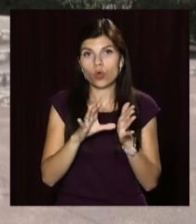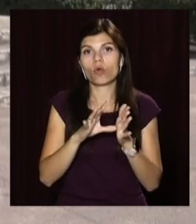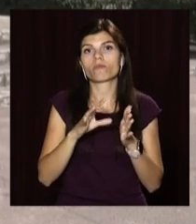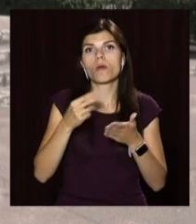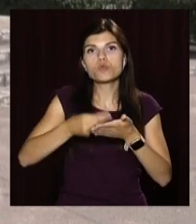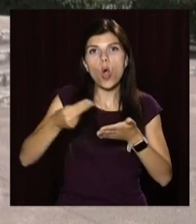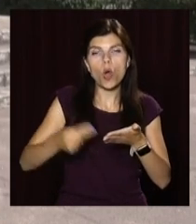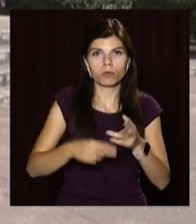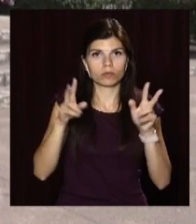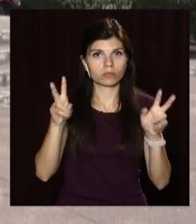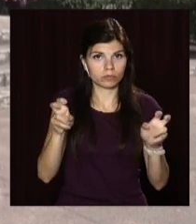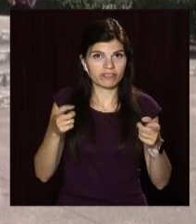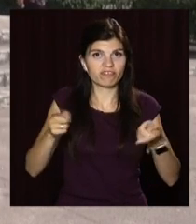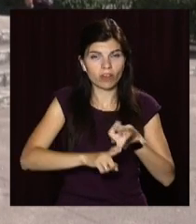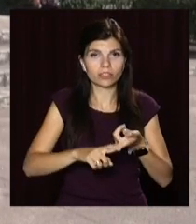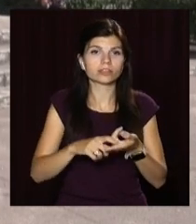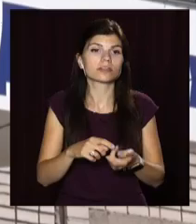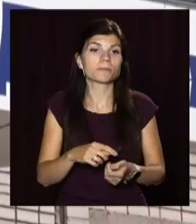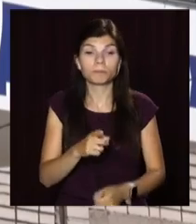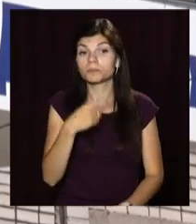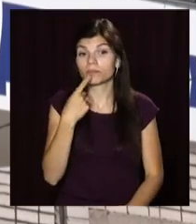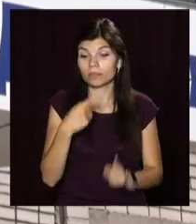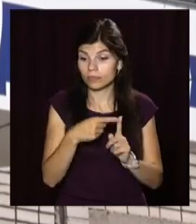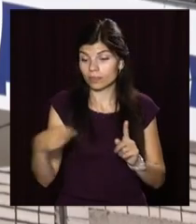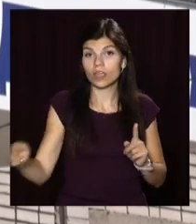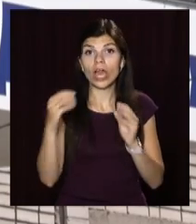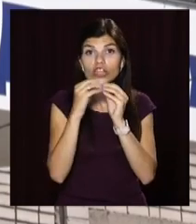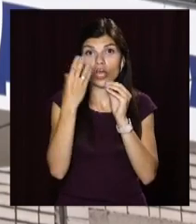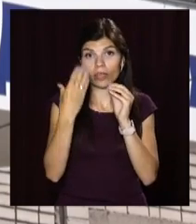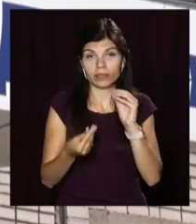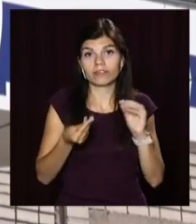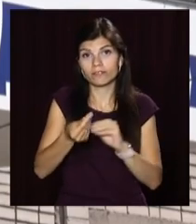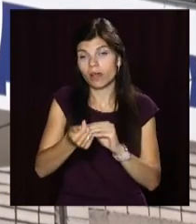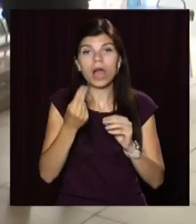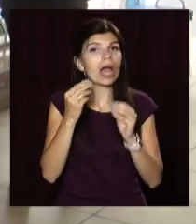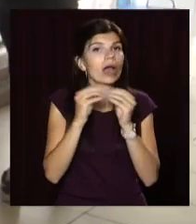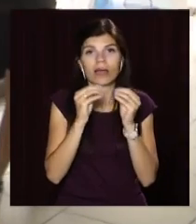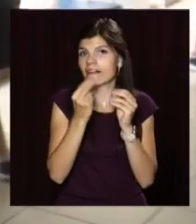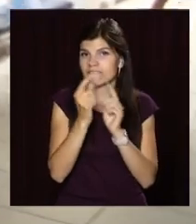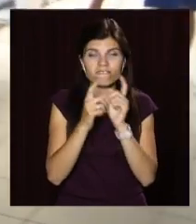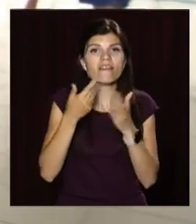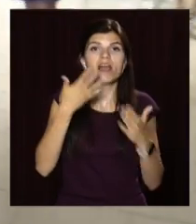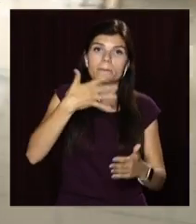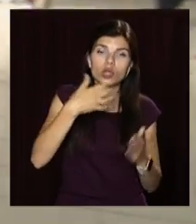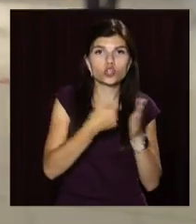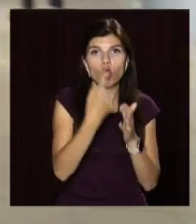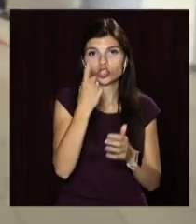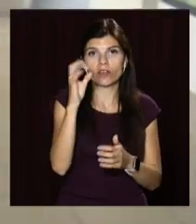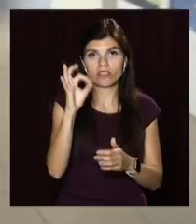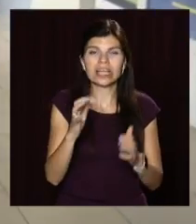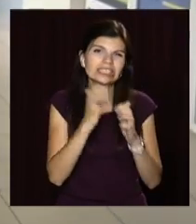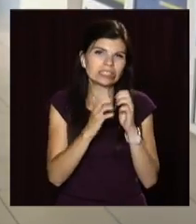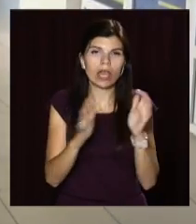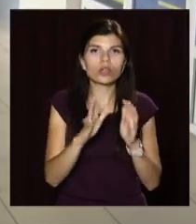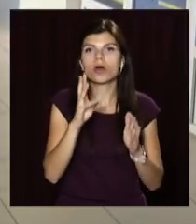підпис. Нараховувати виплати за лікарняни будуть протягом 10 днів. Їхній розмір не зміниться – від 50 до 100%